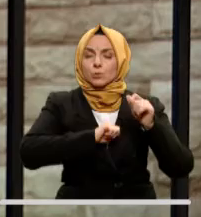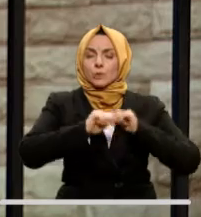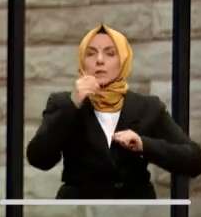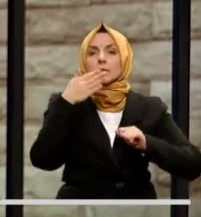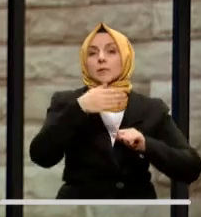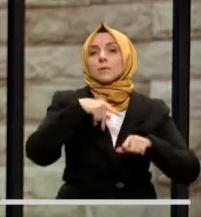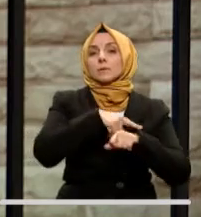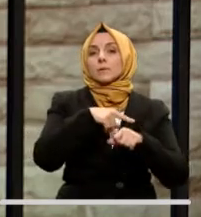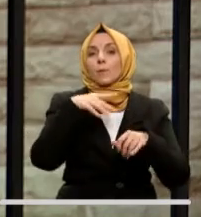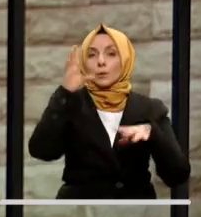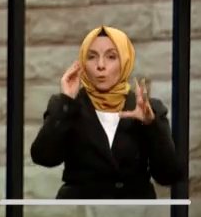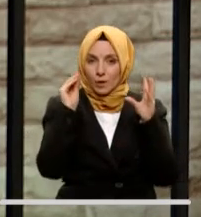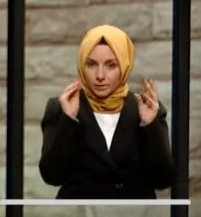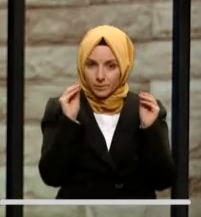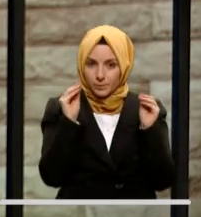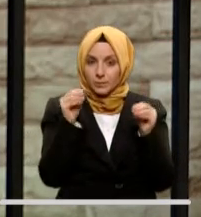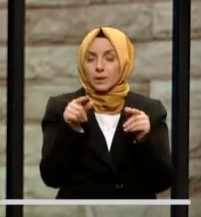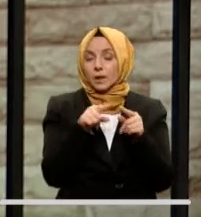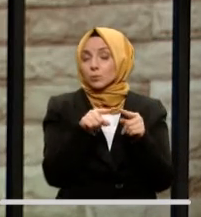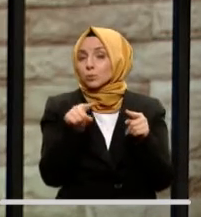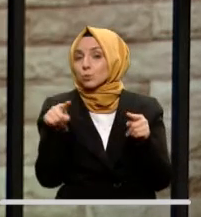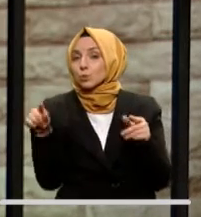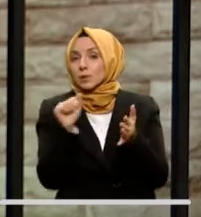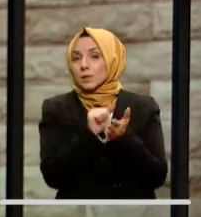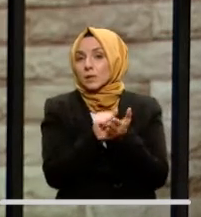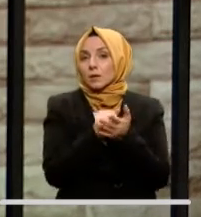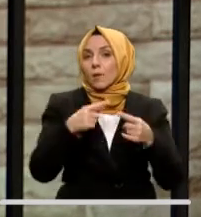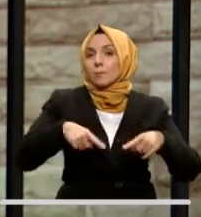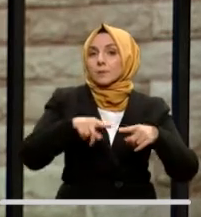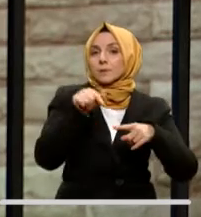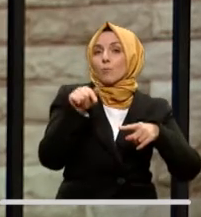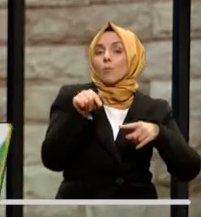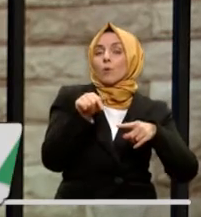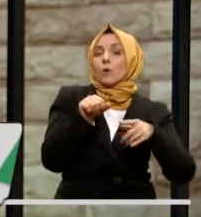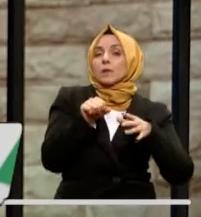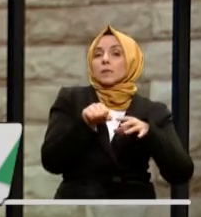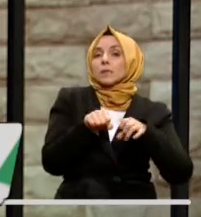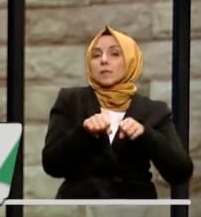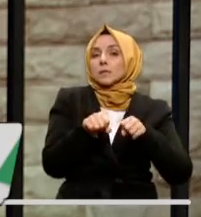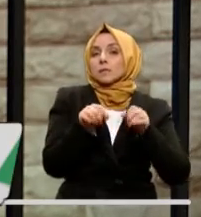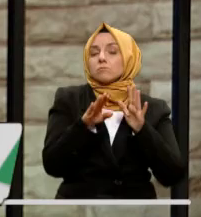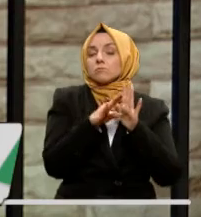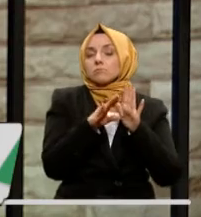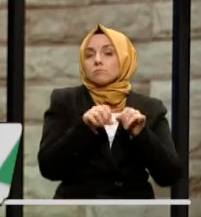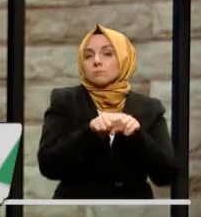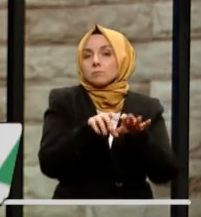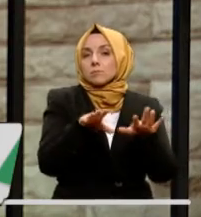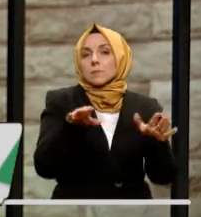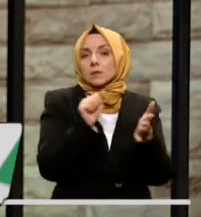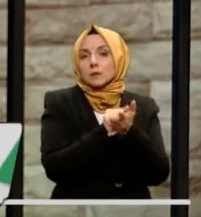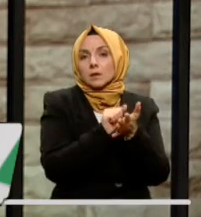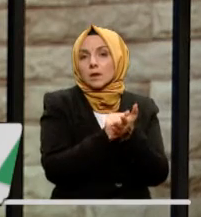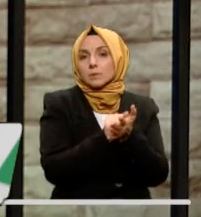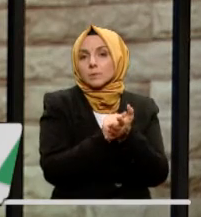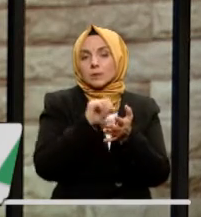yayınlar gerçekten bizim yayın hayatımızda ayrı bir öneme haiz şimdi dergicilik her ne